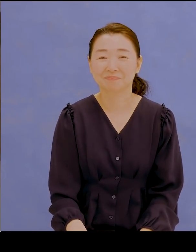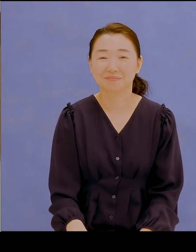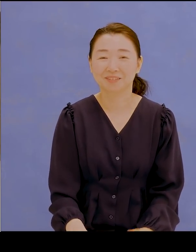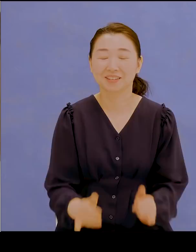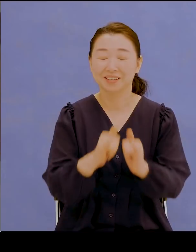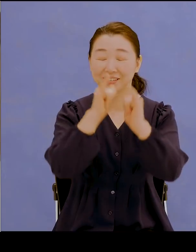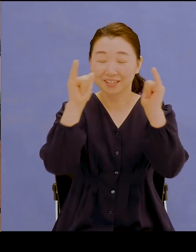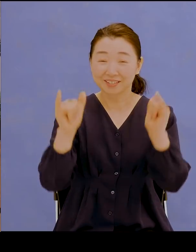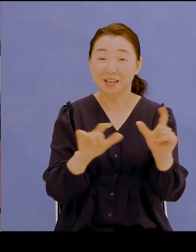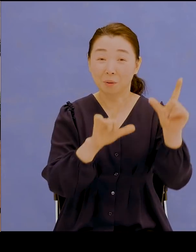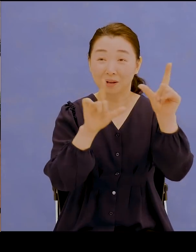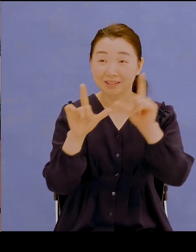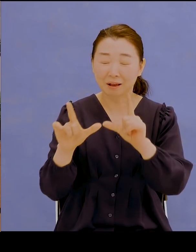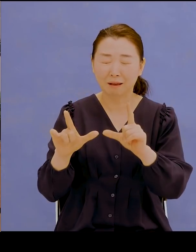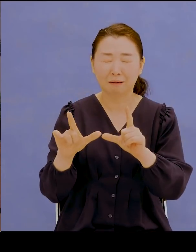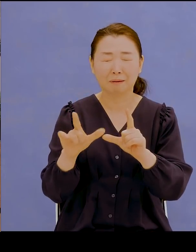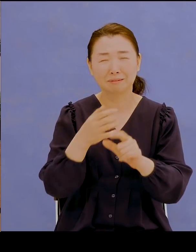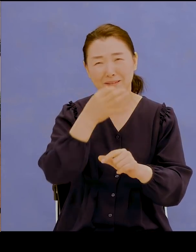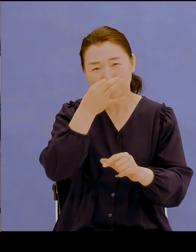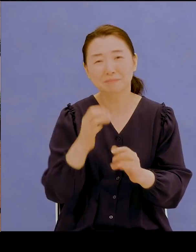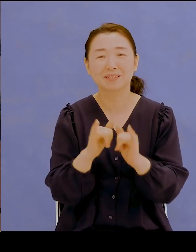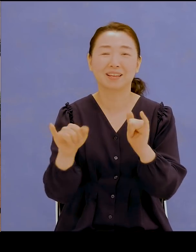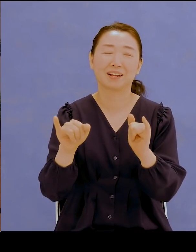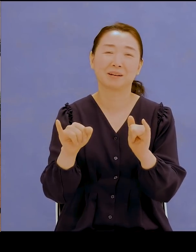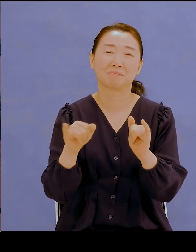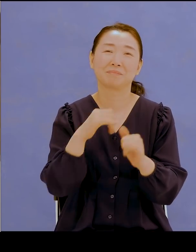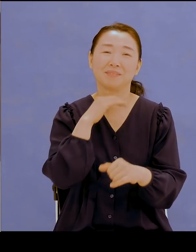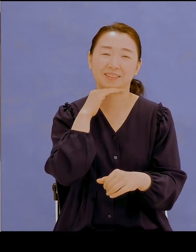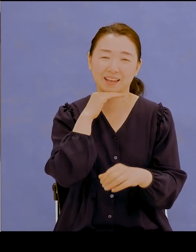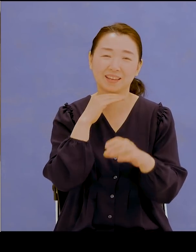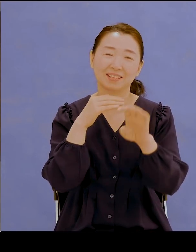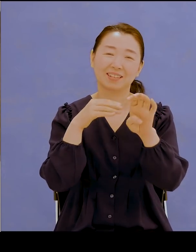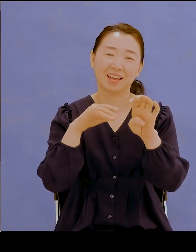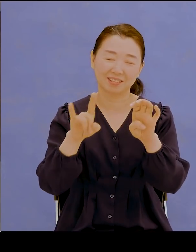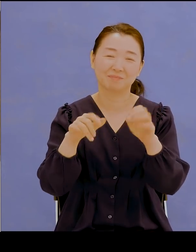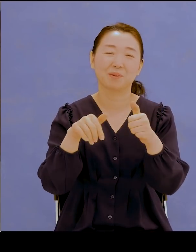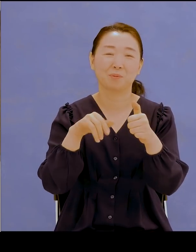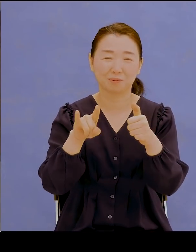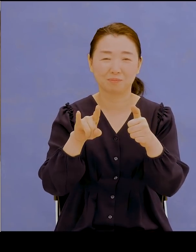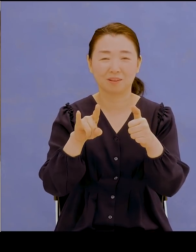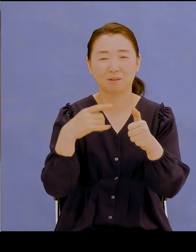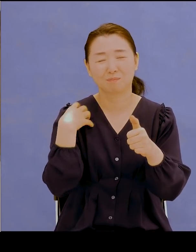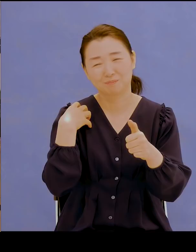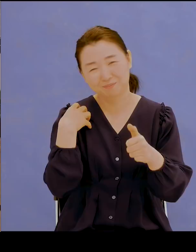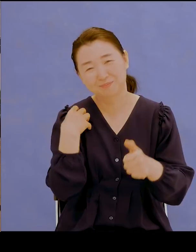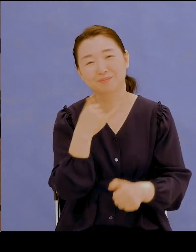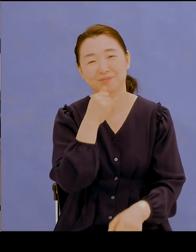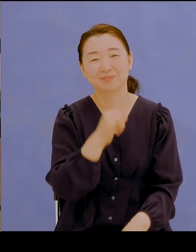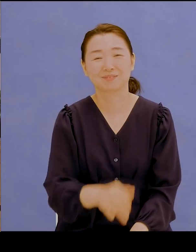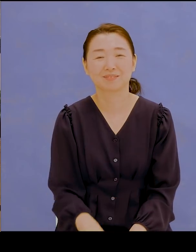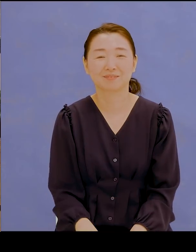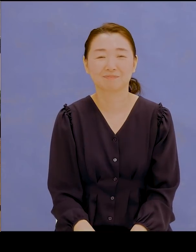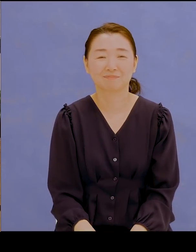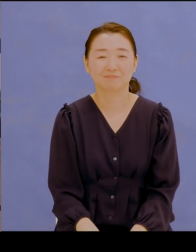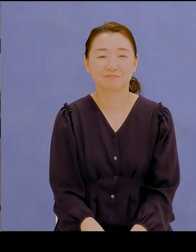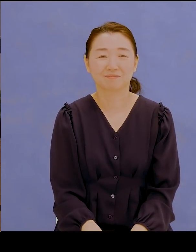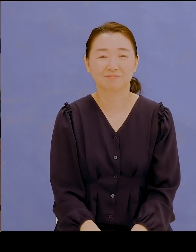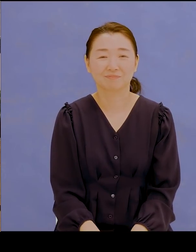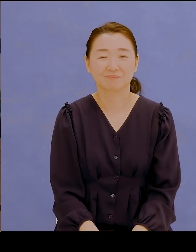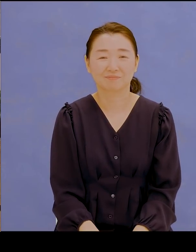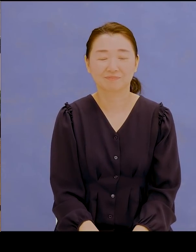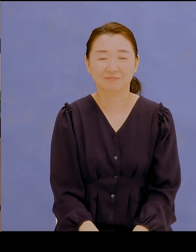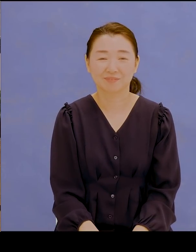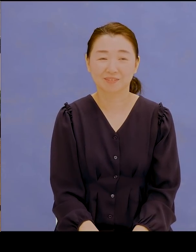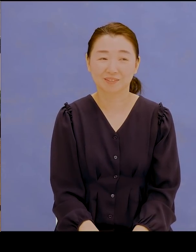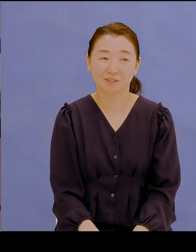막 예를 들면 나밖에 없겠네. 이런 연배들이 사실은 어깨에 너무 무거운 짐이 너무 많잖아요. 그리고 아, 근데- 힘든 사람들. 네네네.